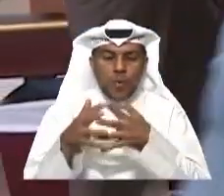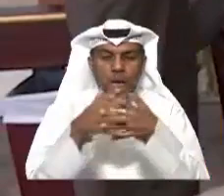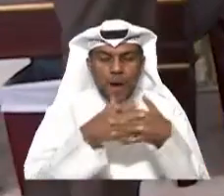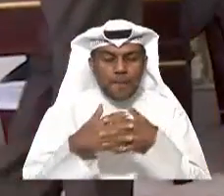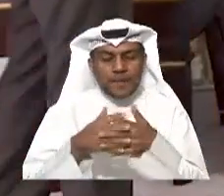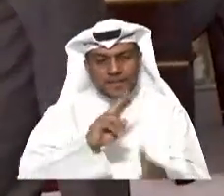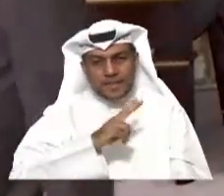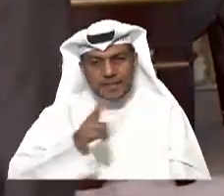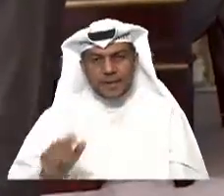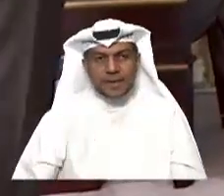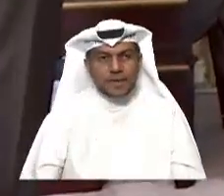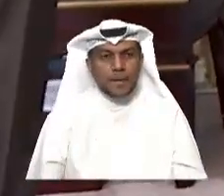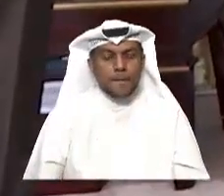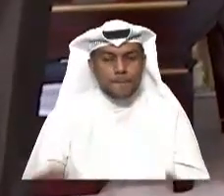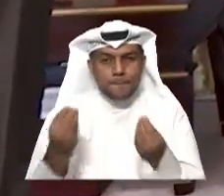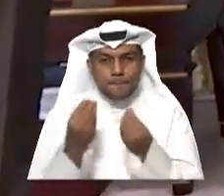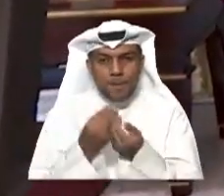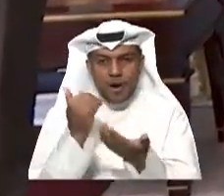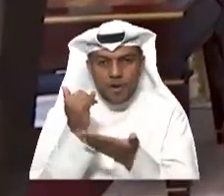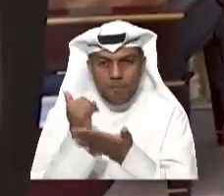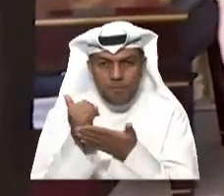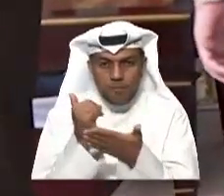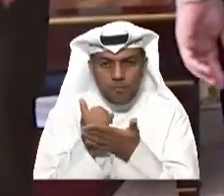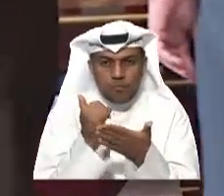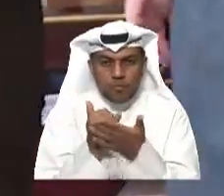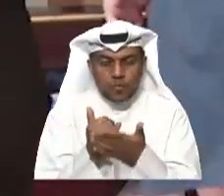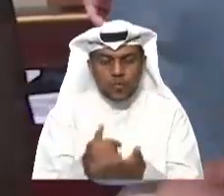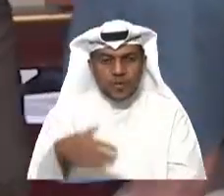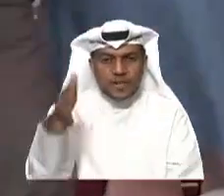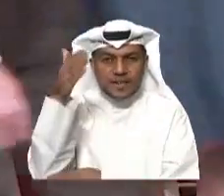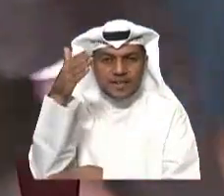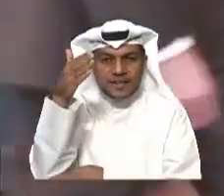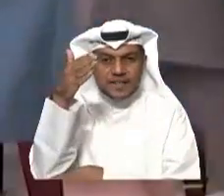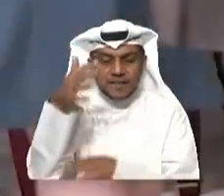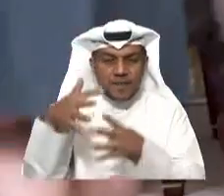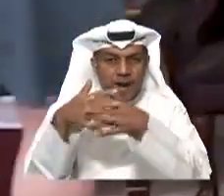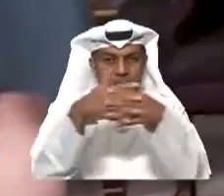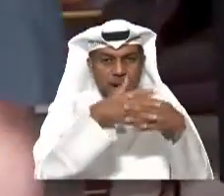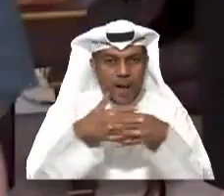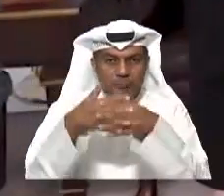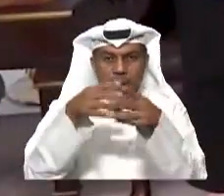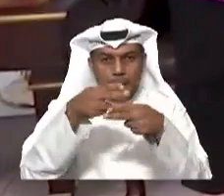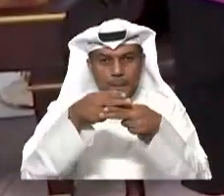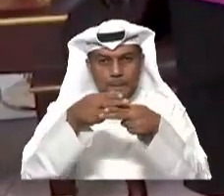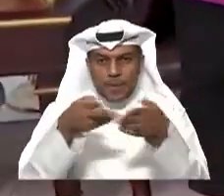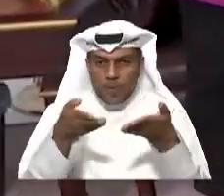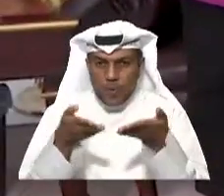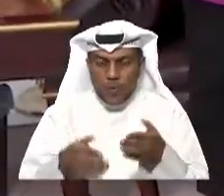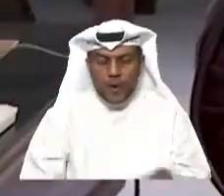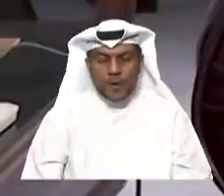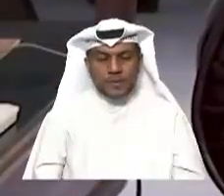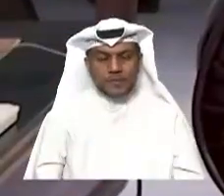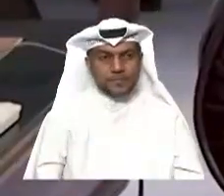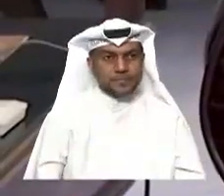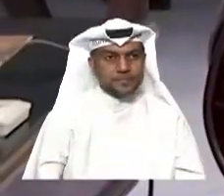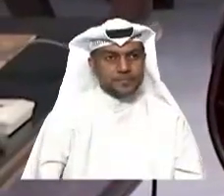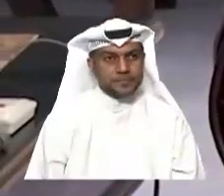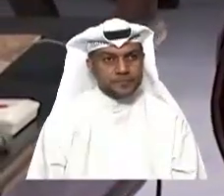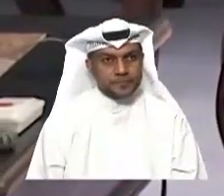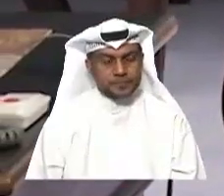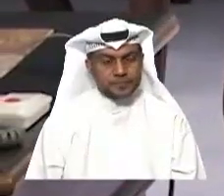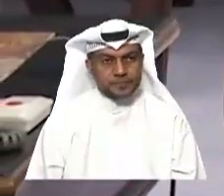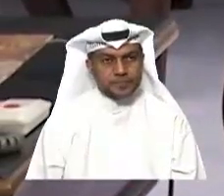حضر اللقاء القائم بالاعمال بالانابه في السفاره الولايات المتحده لدى دوله الكويت جيمز هوت